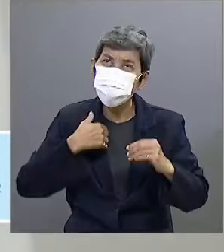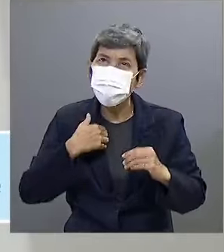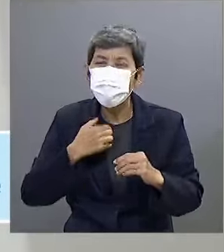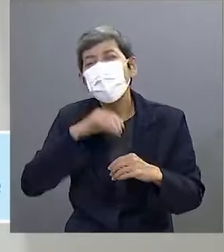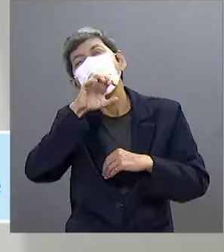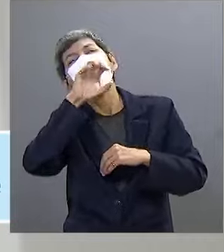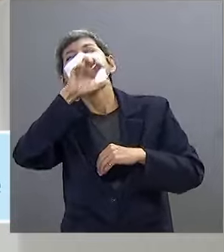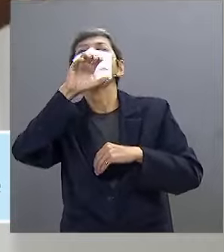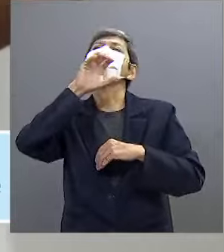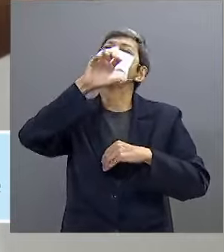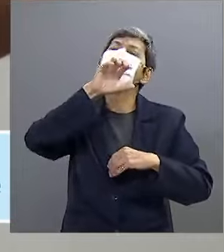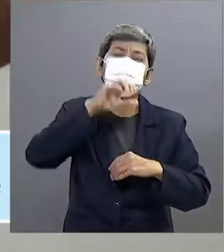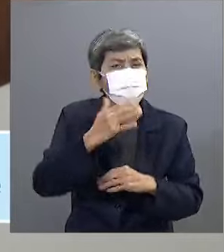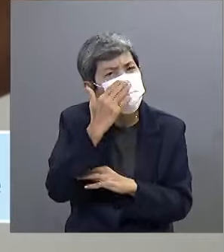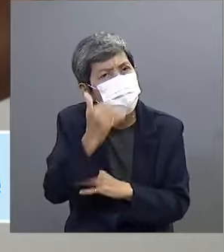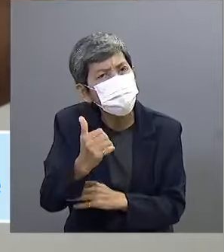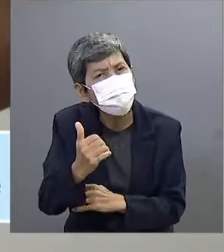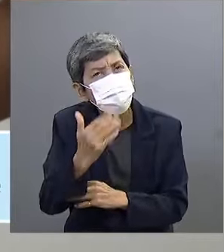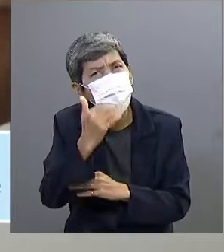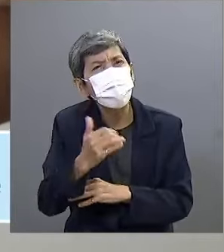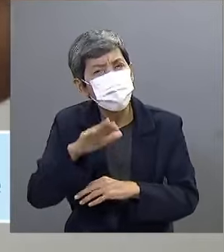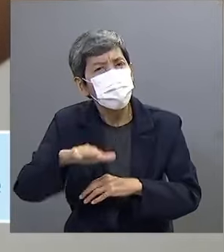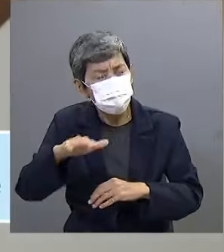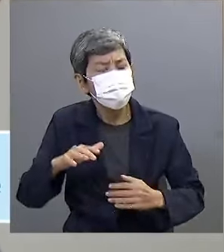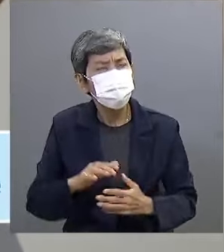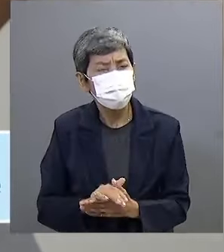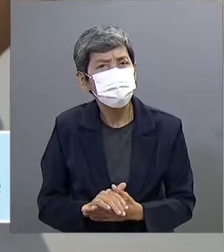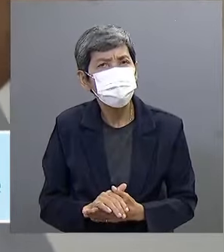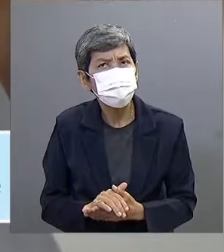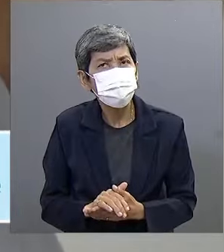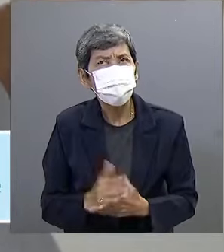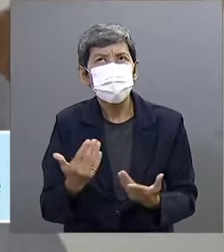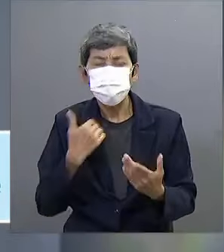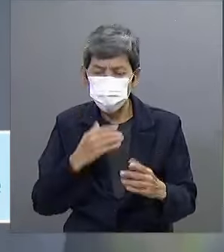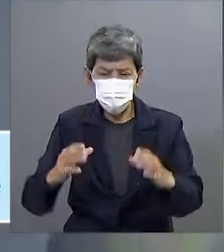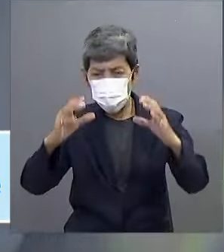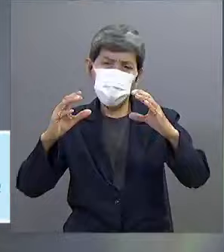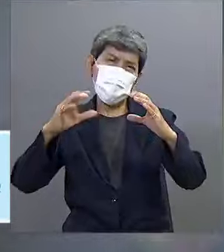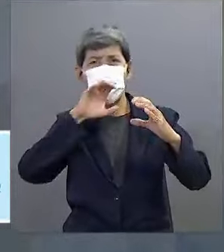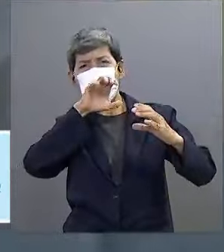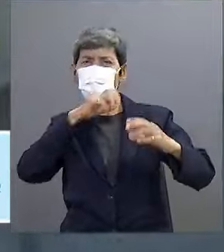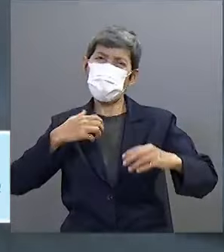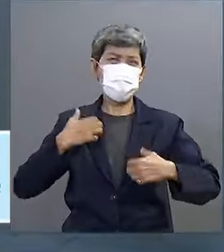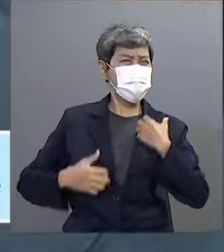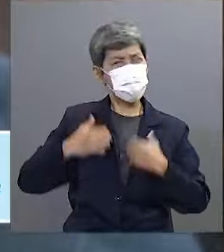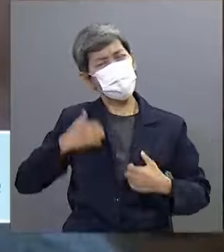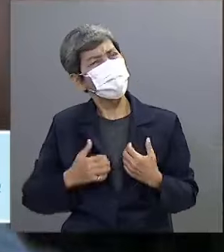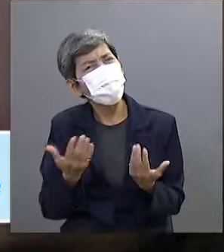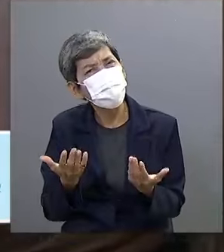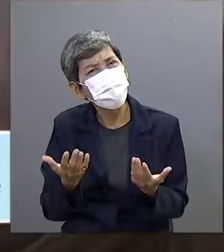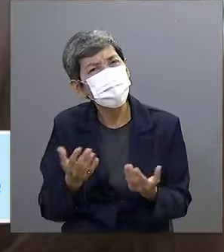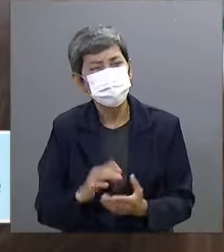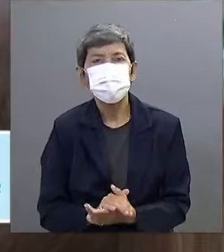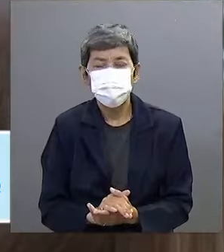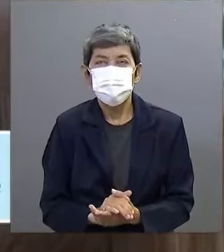อันนี้เกิดขึ้นจากอะไรเด็ก เขาใช่ นั่นน่ะสิหรือว่าที่เด็กเอิ๊กอาคือเขาไม่ชอบหรือว่าเขายังไงคะ คือเว